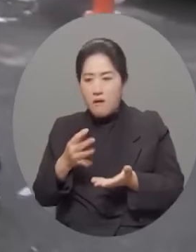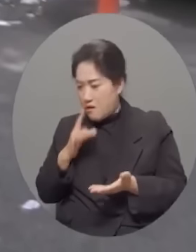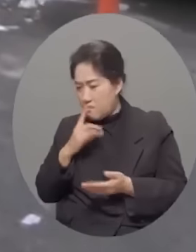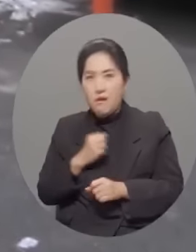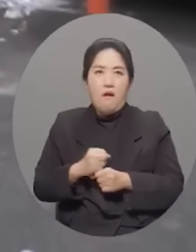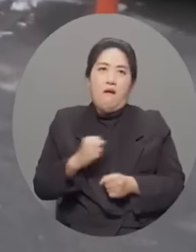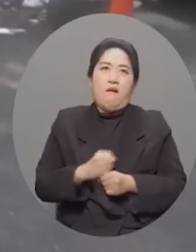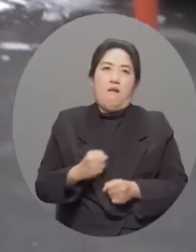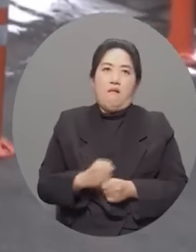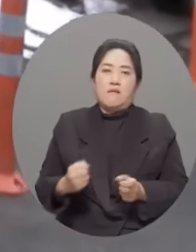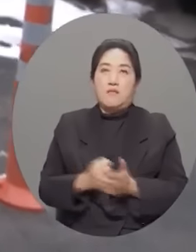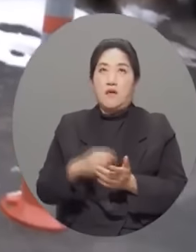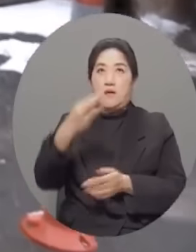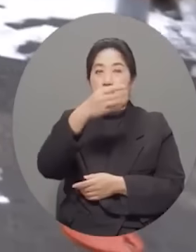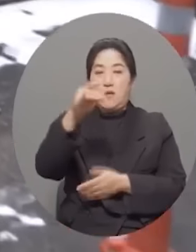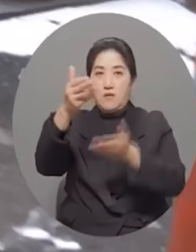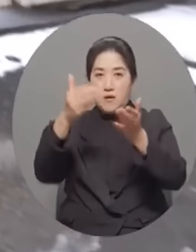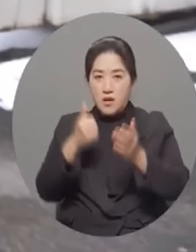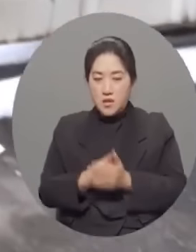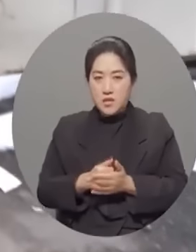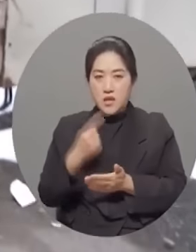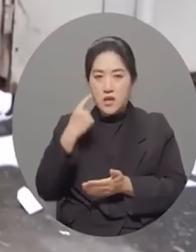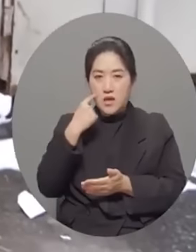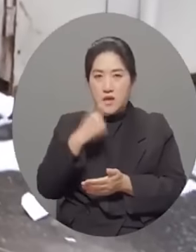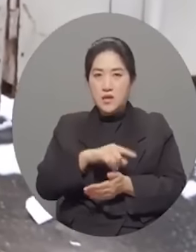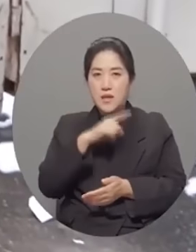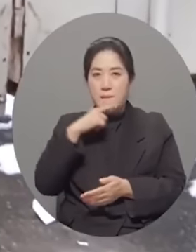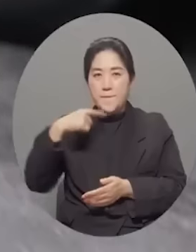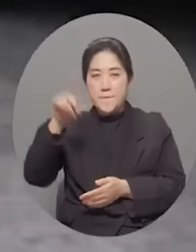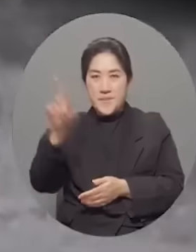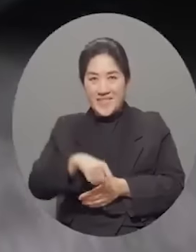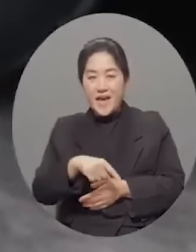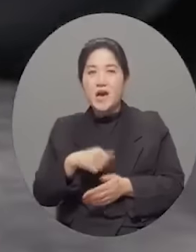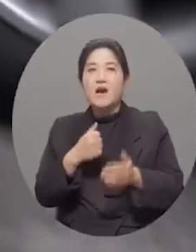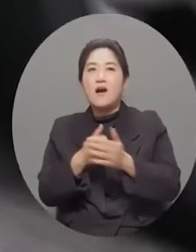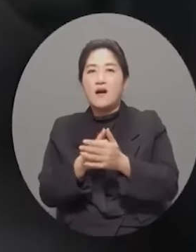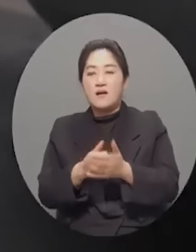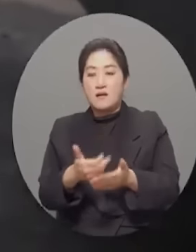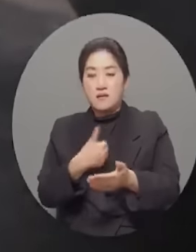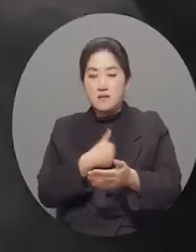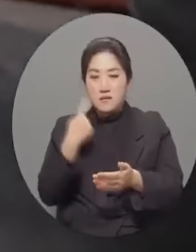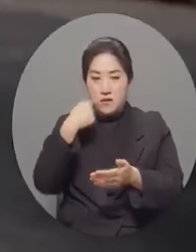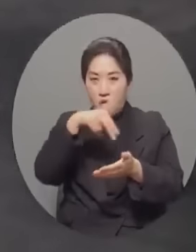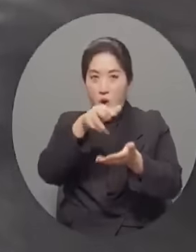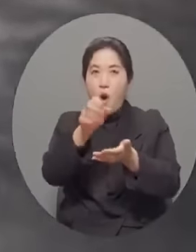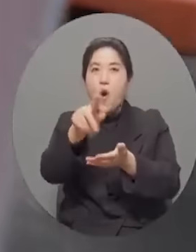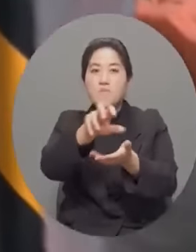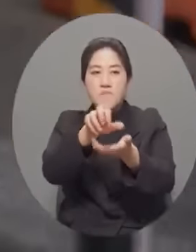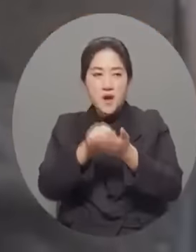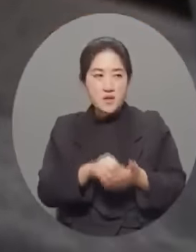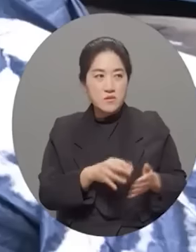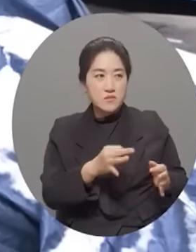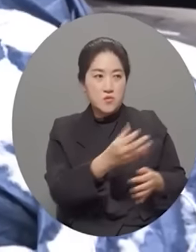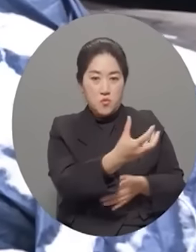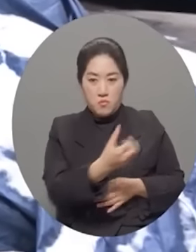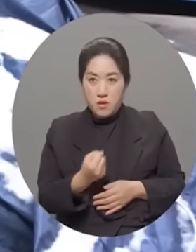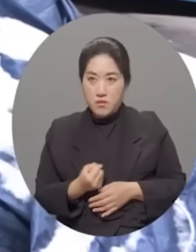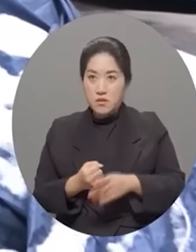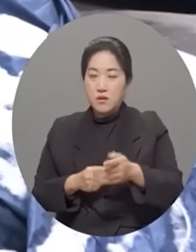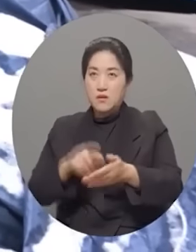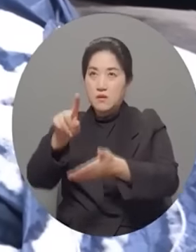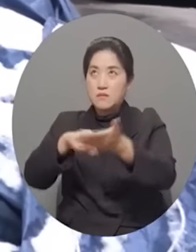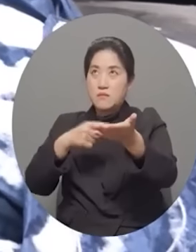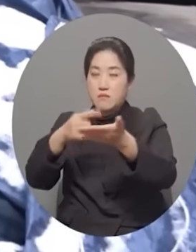하청업체들은 태형건설이 발급한 외상담보채권, 즉 어음을 담보로 은행에서 돈을 받았는데 태형건설이 갑자기 어음